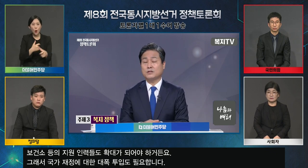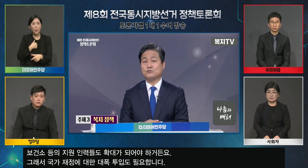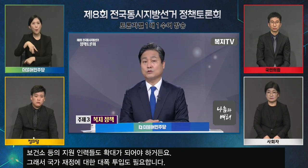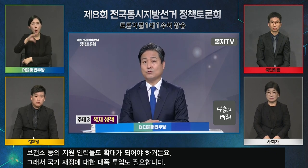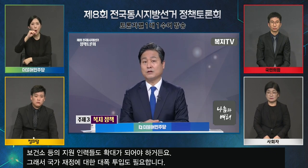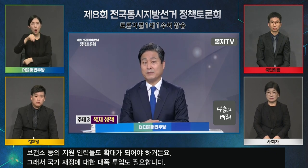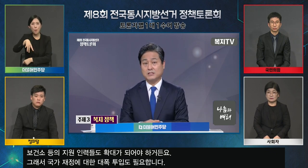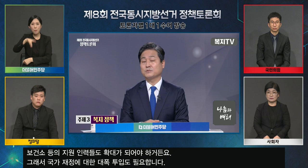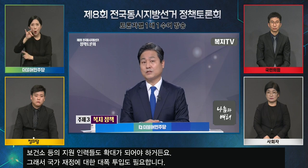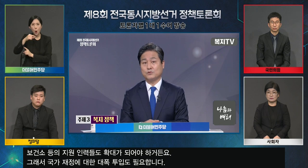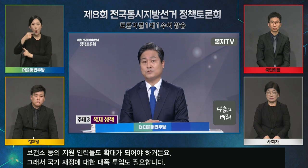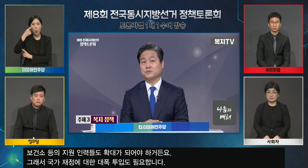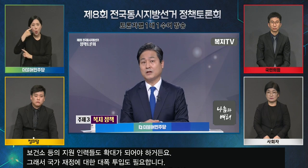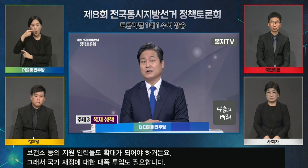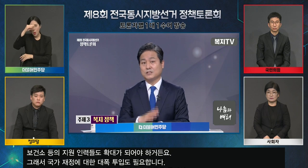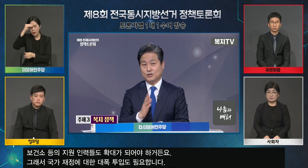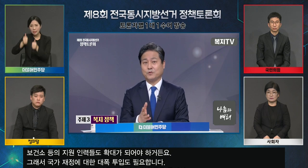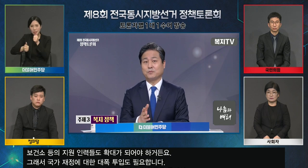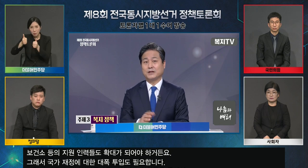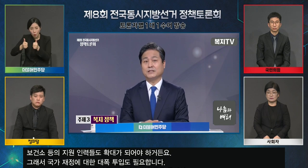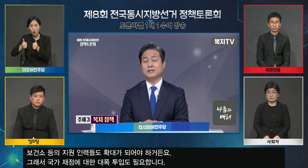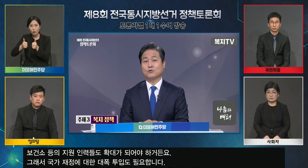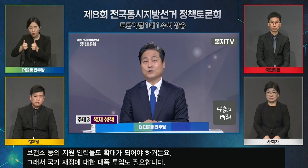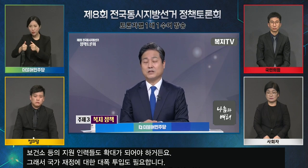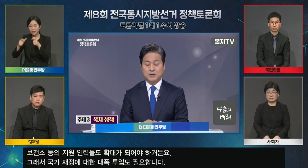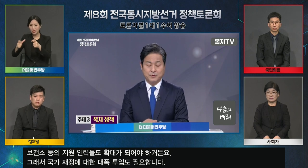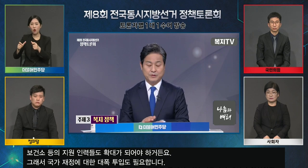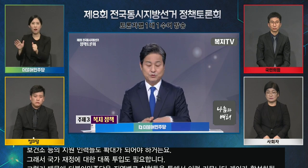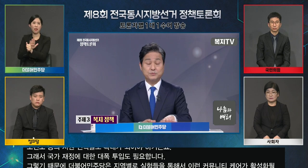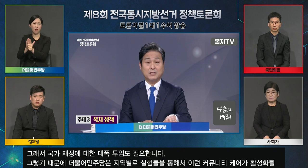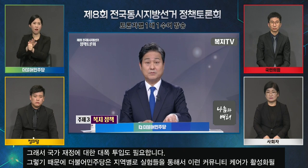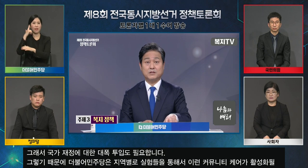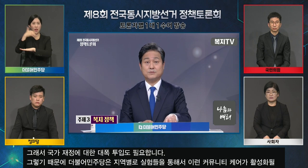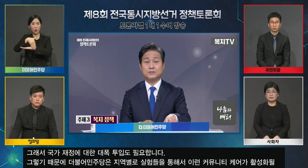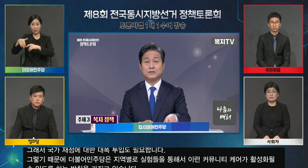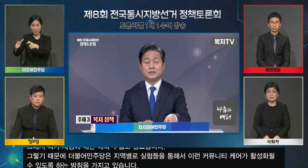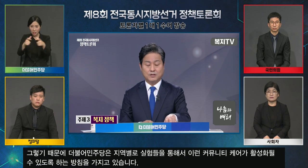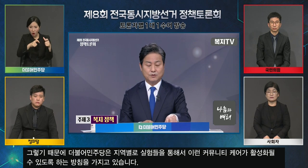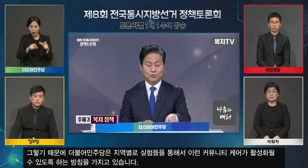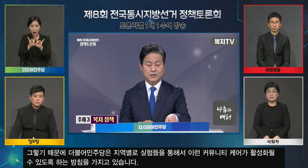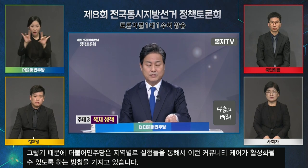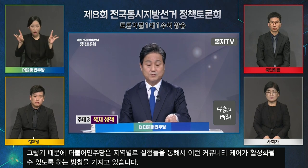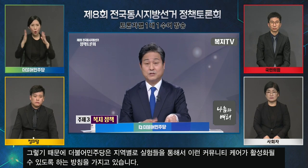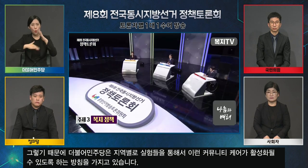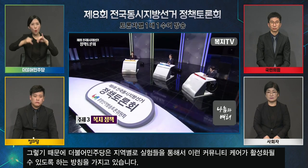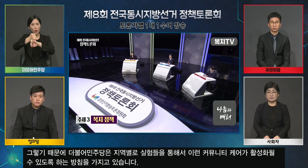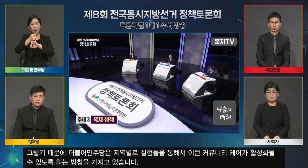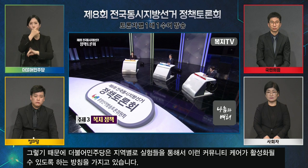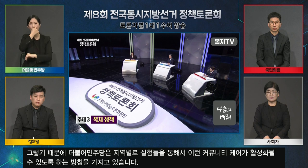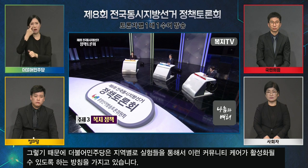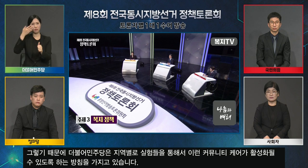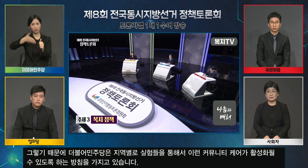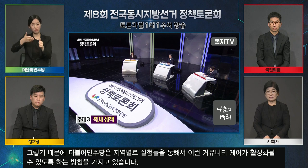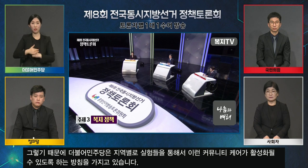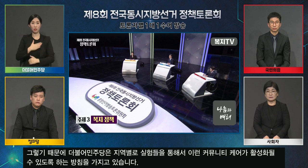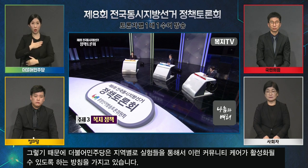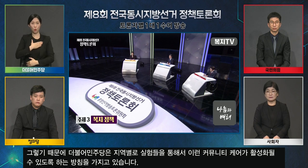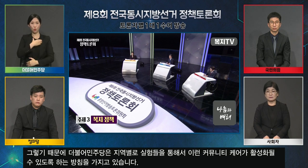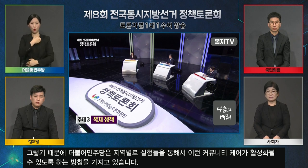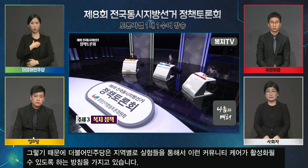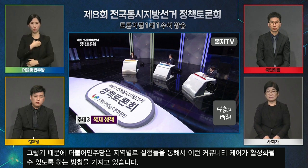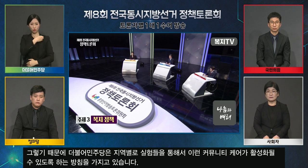케어가 활성화될 수 있도록 하는 방침을 가지고 있습니다. 지역별로 많이 공약을 살펴봐 주십사 하는 말씀을 올리겠습니다. 저도 구청장할 때